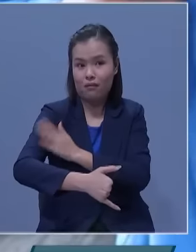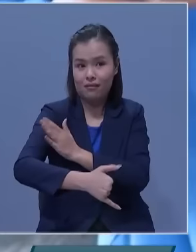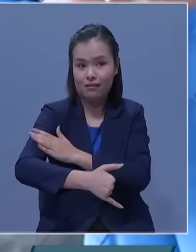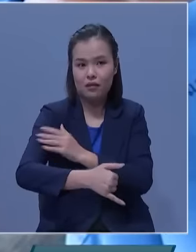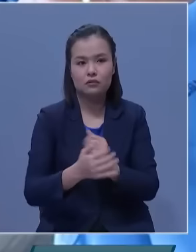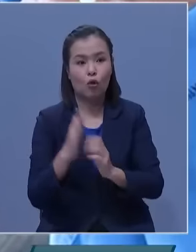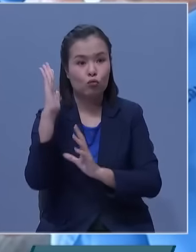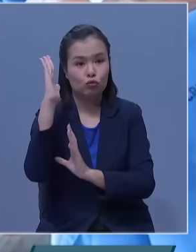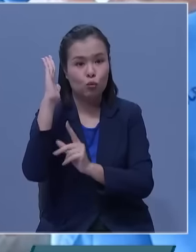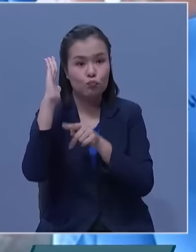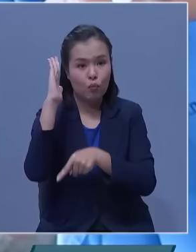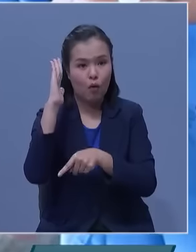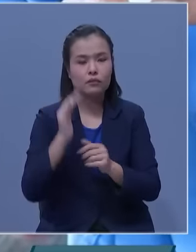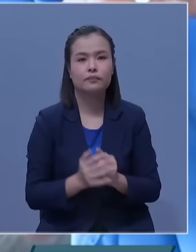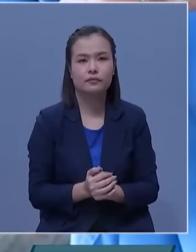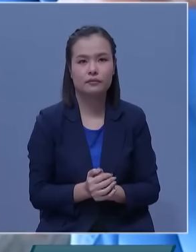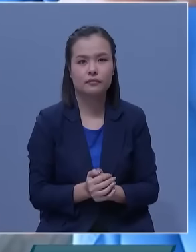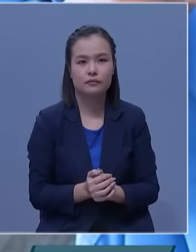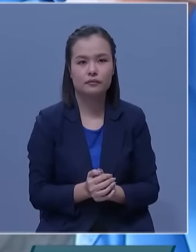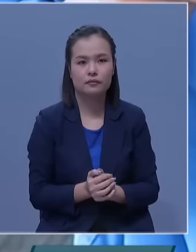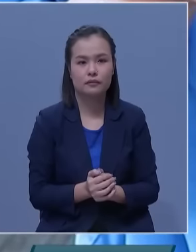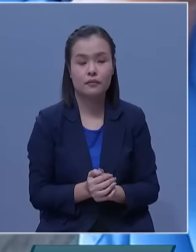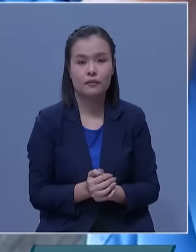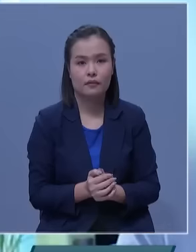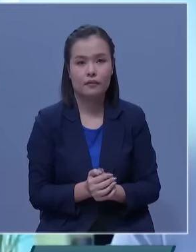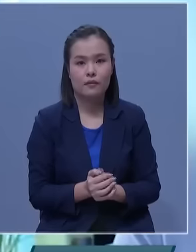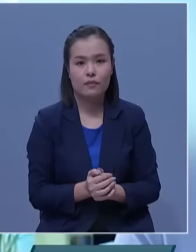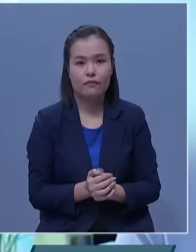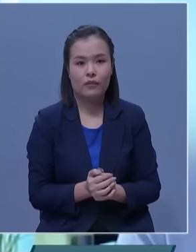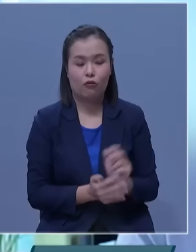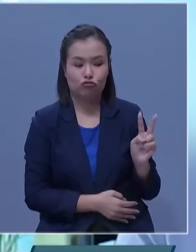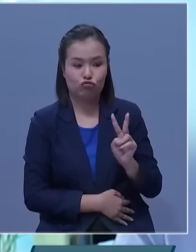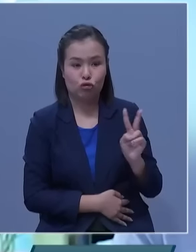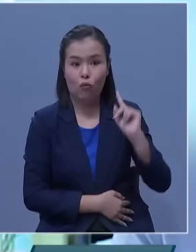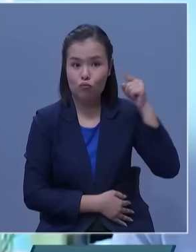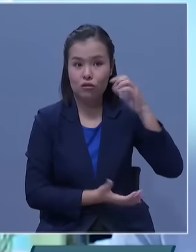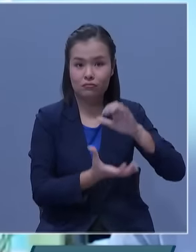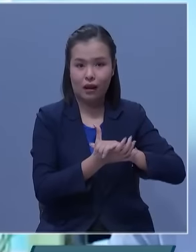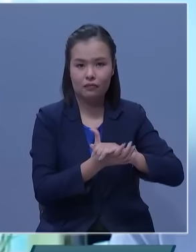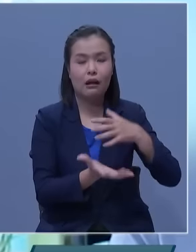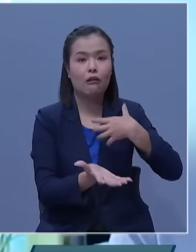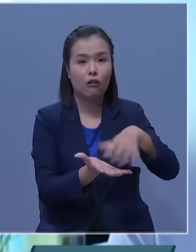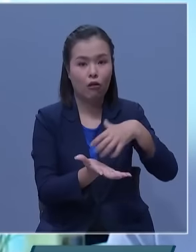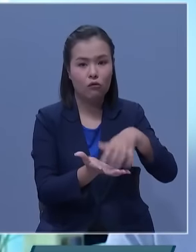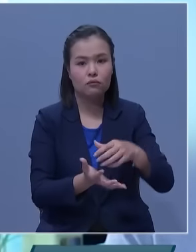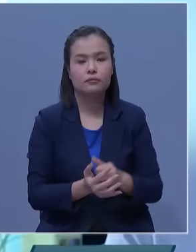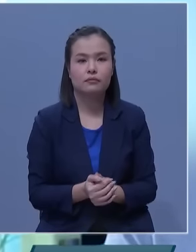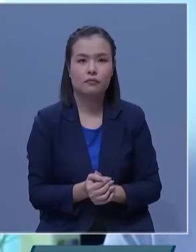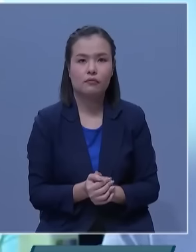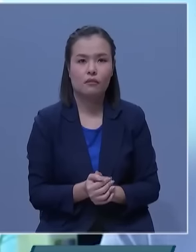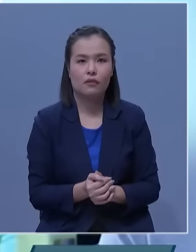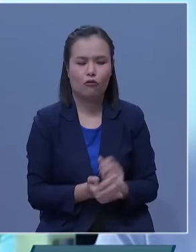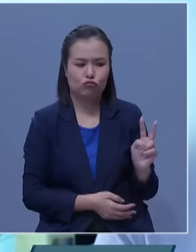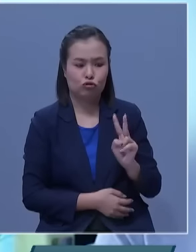ลสวีจังหวัดชุมพรนะครับทางด้านของคนเจ็บคือคุณสุนทรพร้อมด้วยคุณนารีรัตน์ผู้เป็นภรรยาเล่าเหตุการณ์ให้ฟังแบบนี้ครับว่าพ